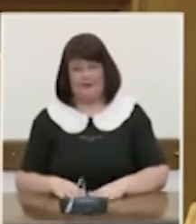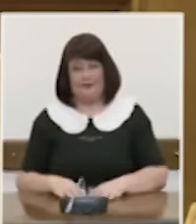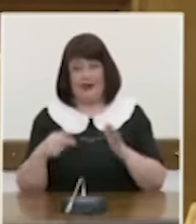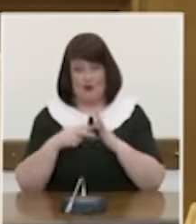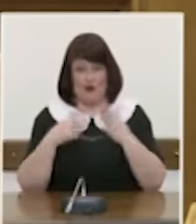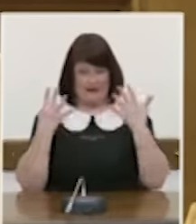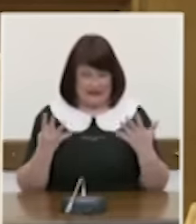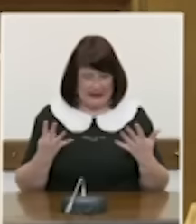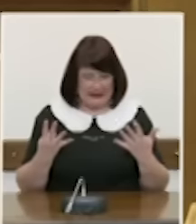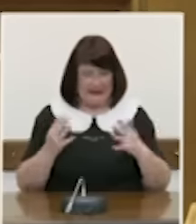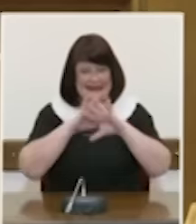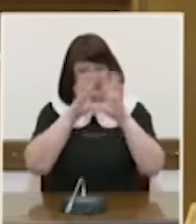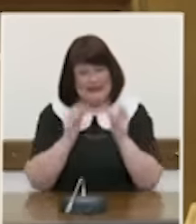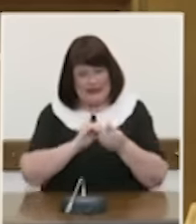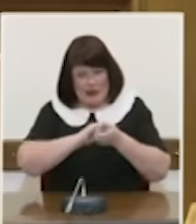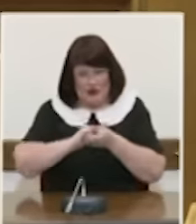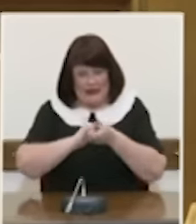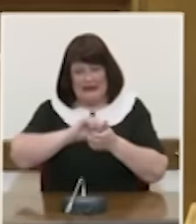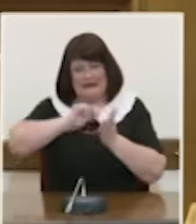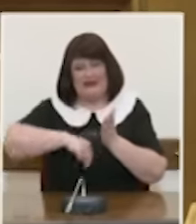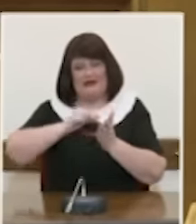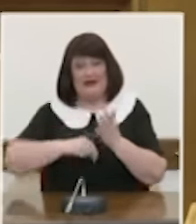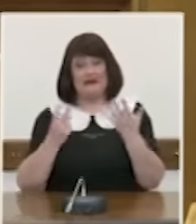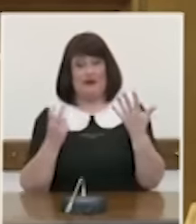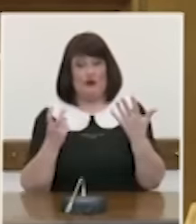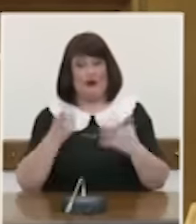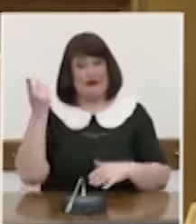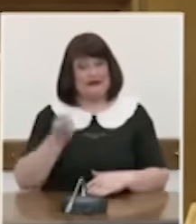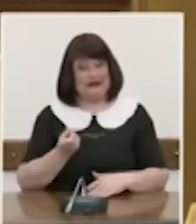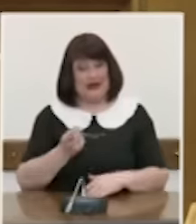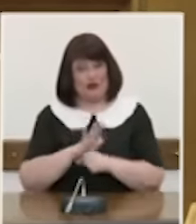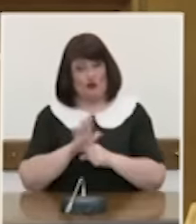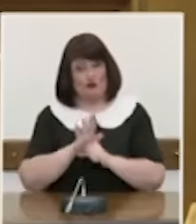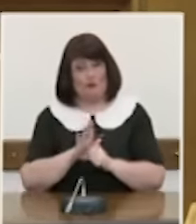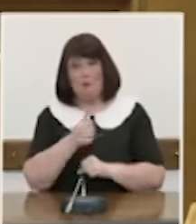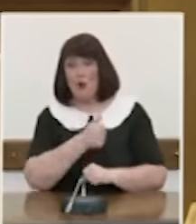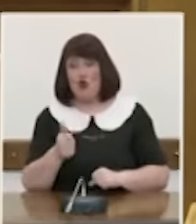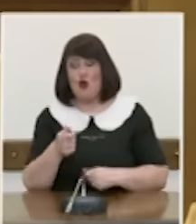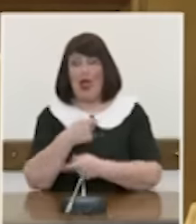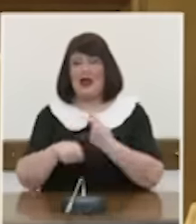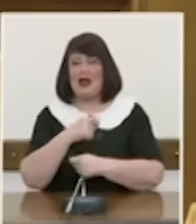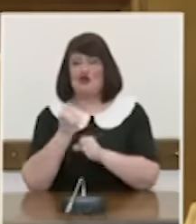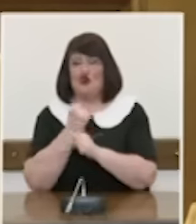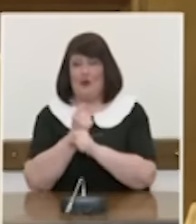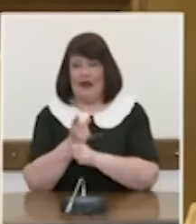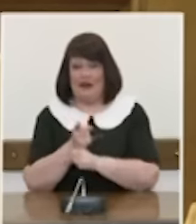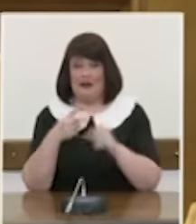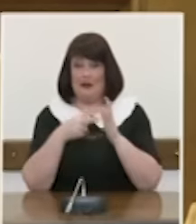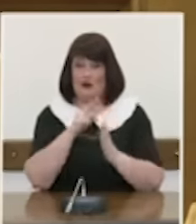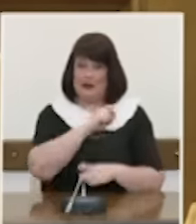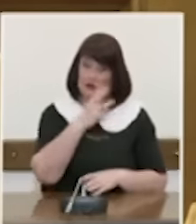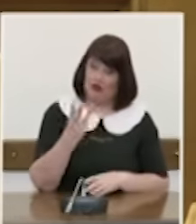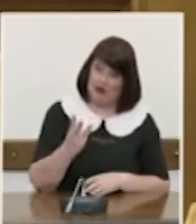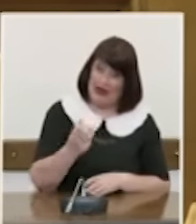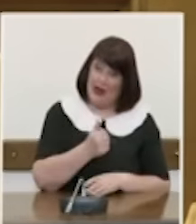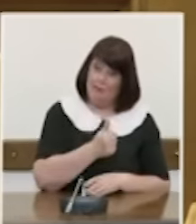οι συλλογικές συμβάσεις κάλυπταν το 70% των εργαζομένων και το 2023 μόλις